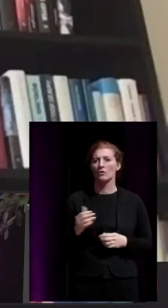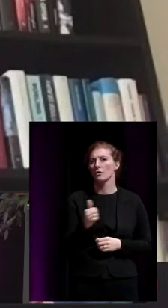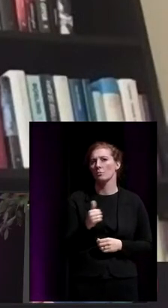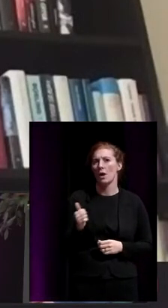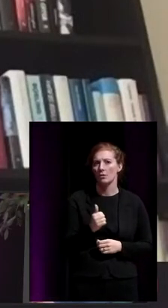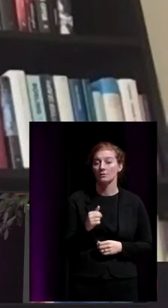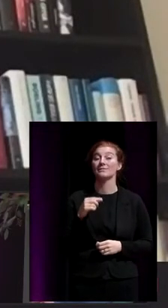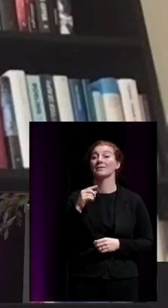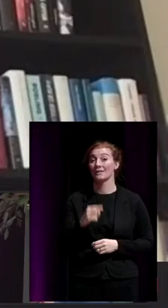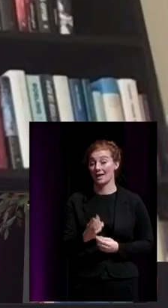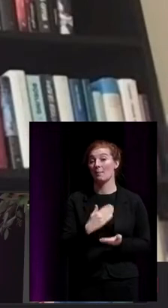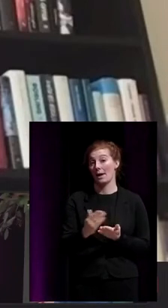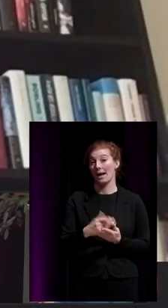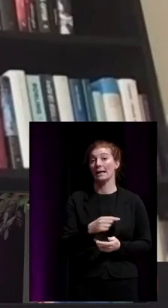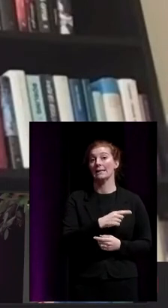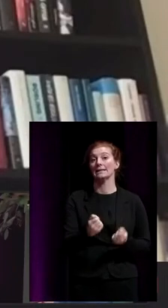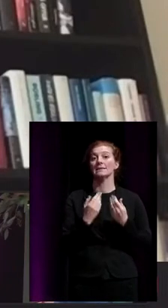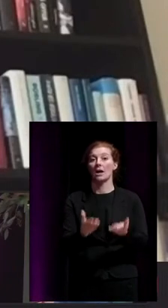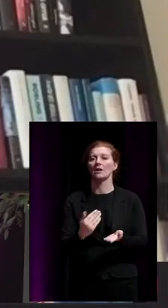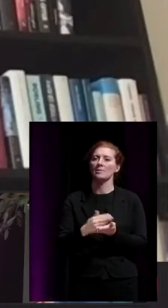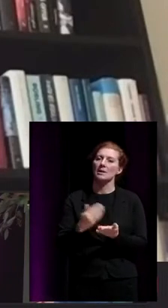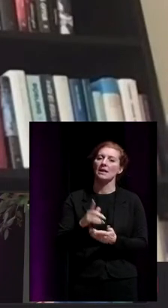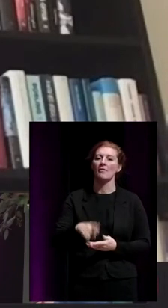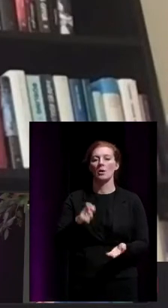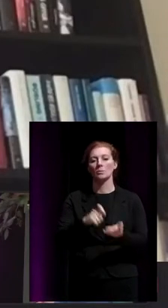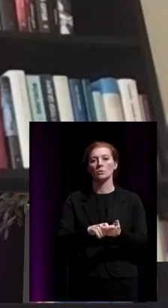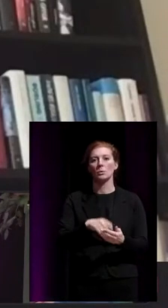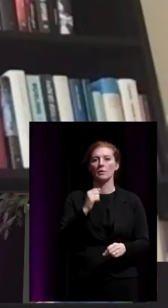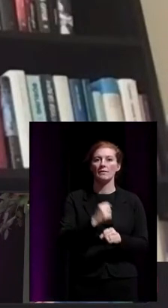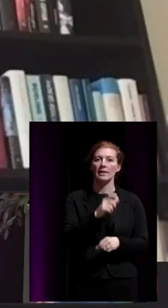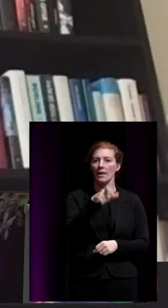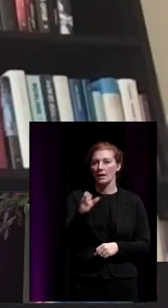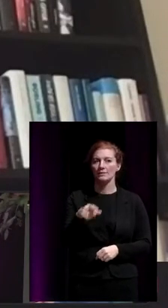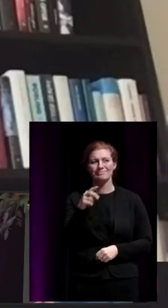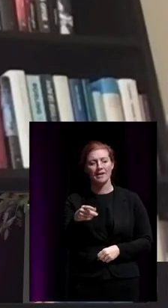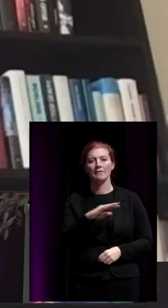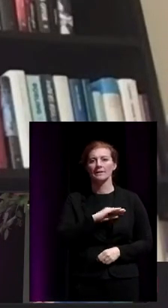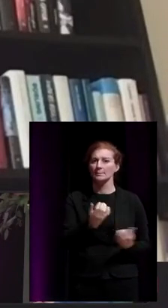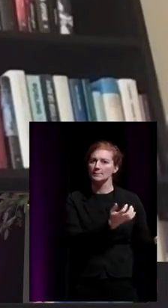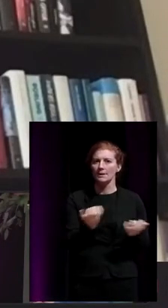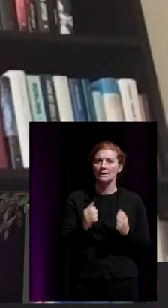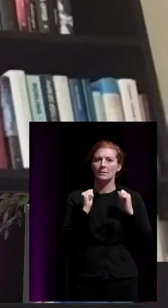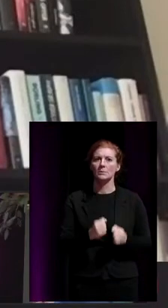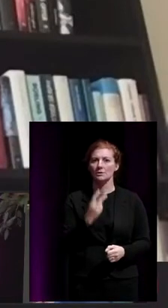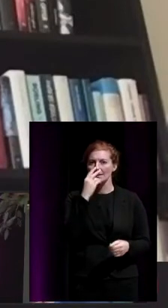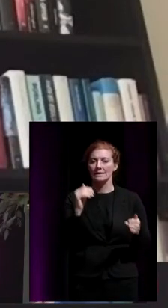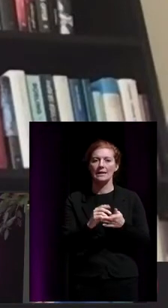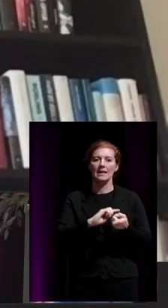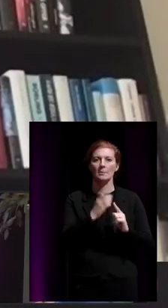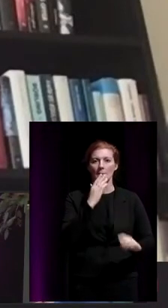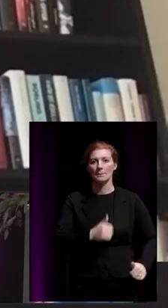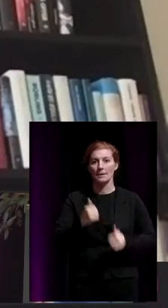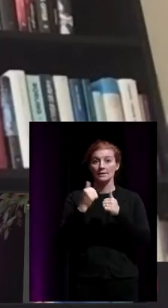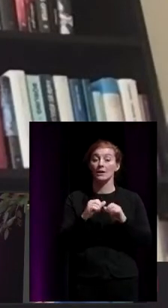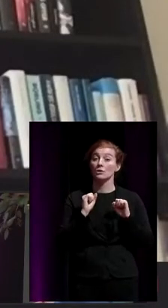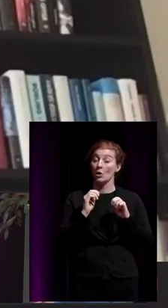idag. Berätta för oss beslutsfattare. Här har vi en brist, här behöver ni rätta till. Så jag hoppas att också Gabriel hittar former för att ta